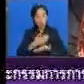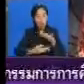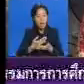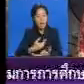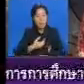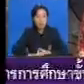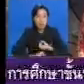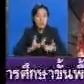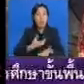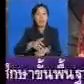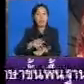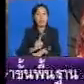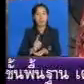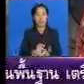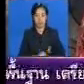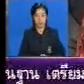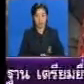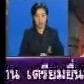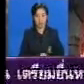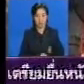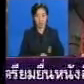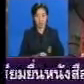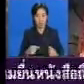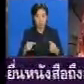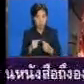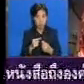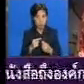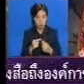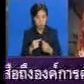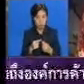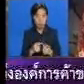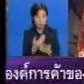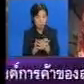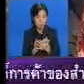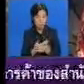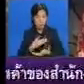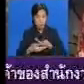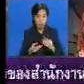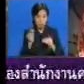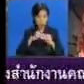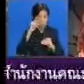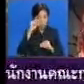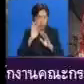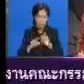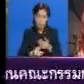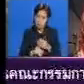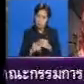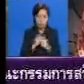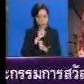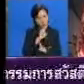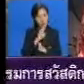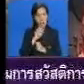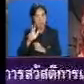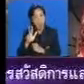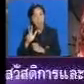ตลาดครับ ไม่เหมือนตอนปรับขึ้นนะคะตอนปรับขึ้นเนี่ยต่อพระเนี่ยอยู่ประมาณ2บาท3บาทต่อ